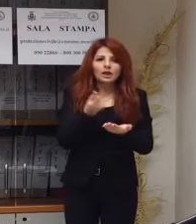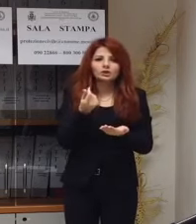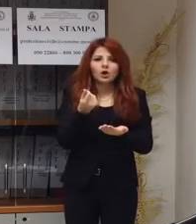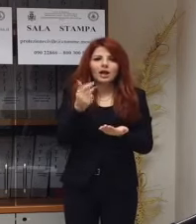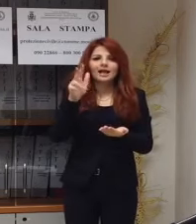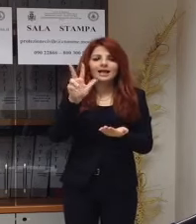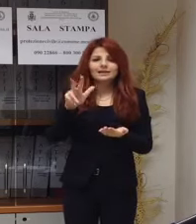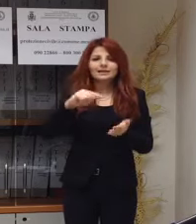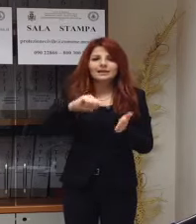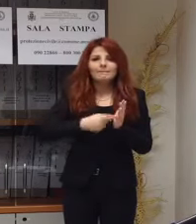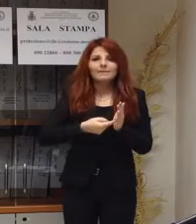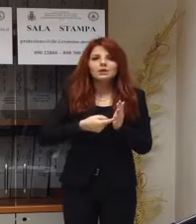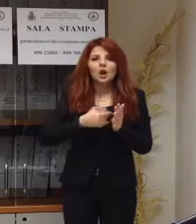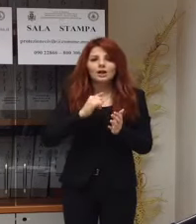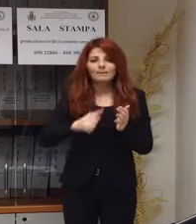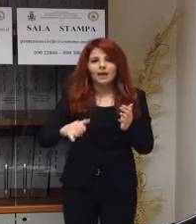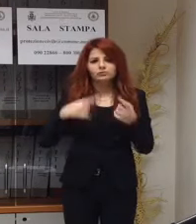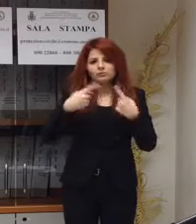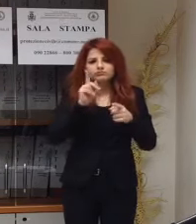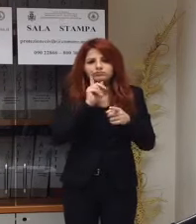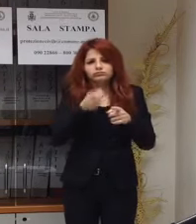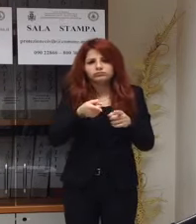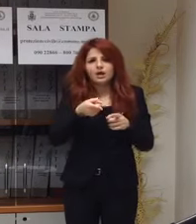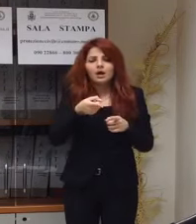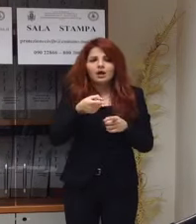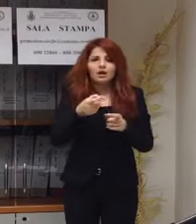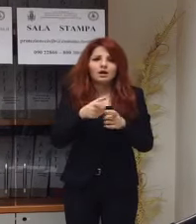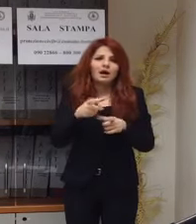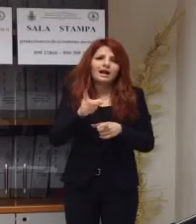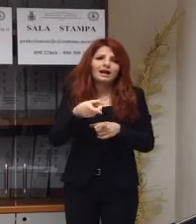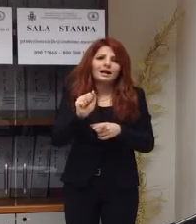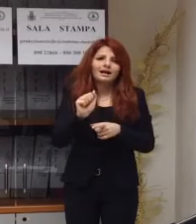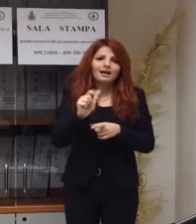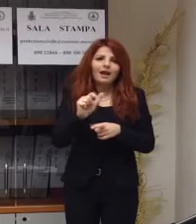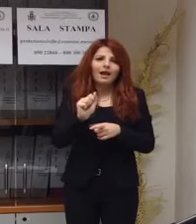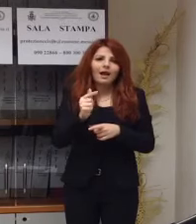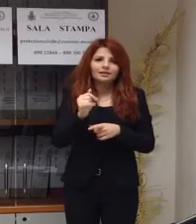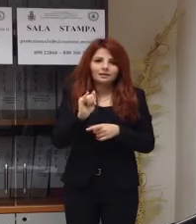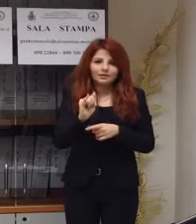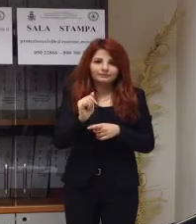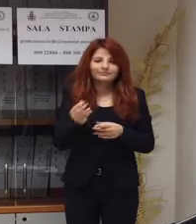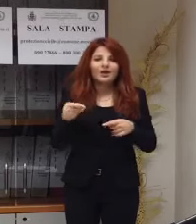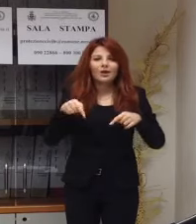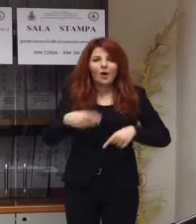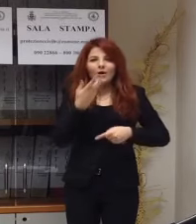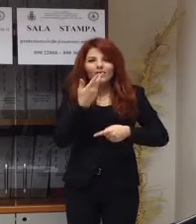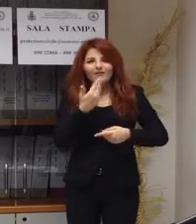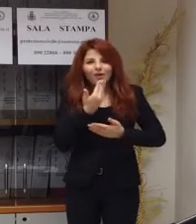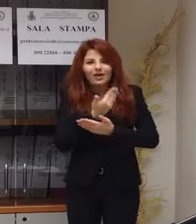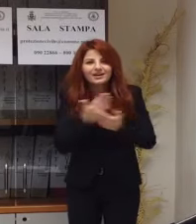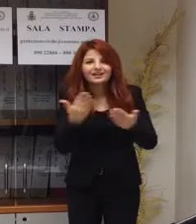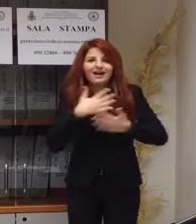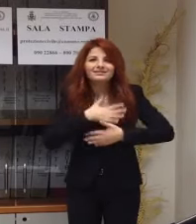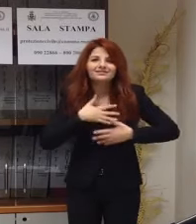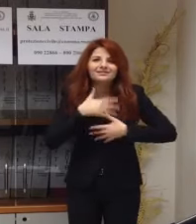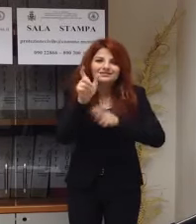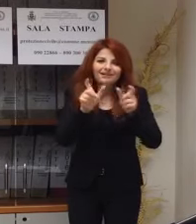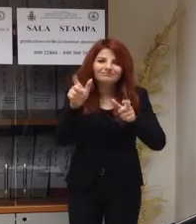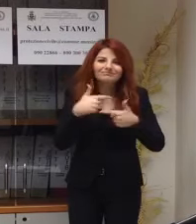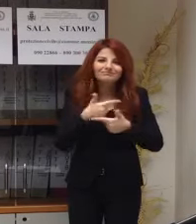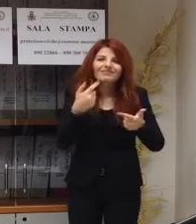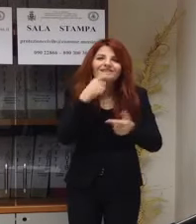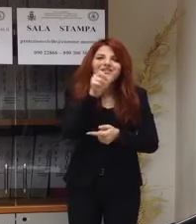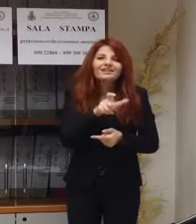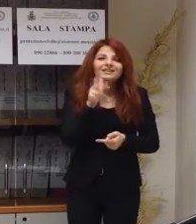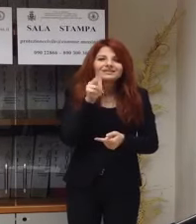euro, sempre su Galati. Desidero ringraziare quindi la signora Politano per una maschera